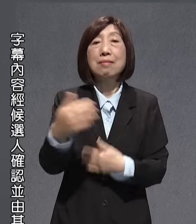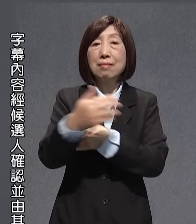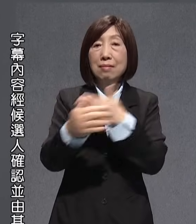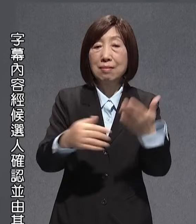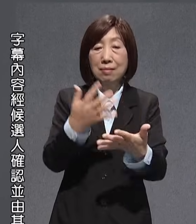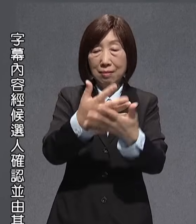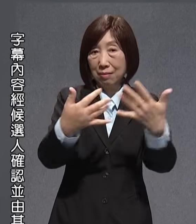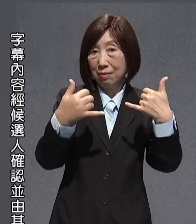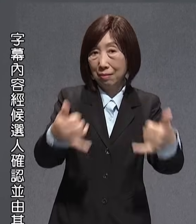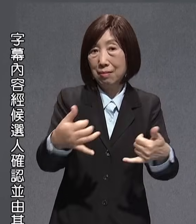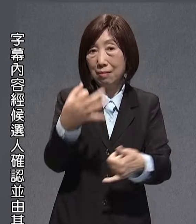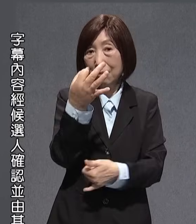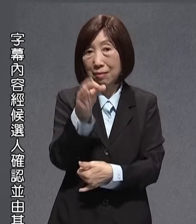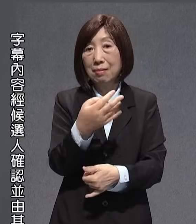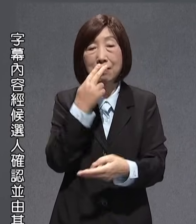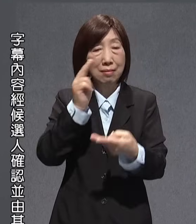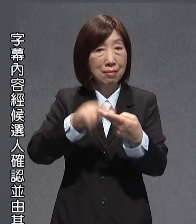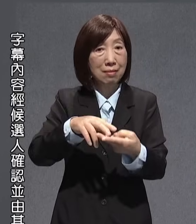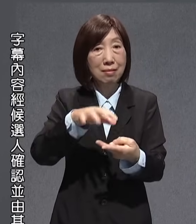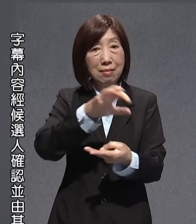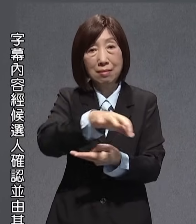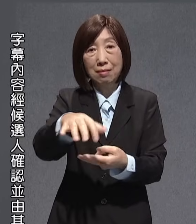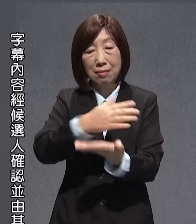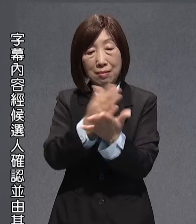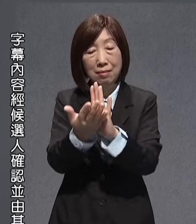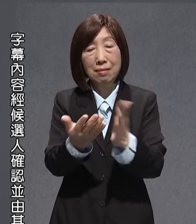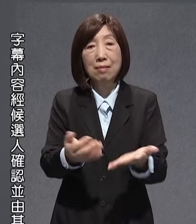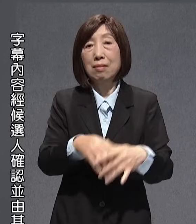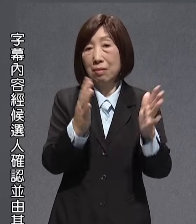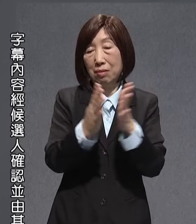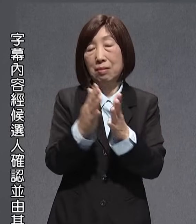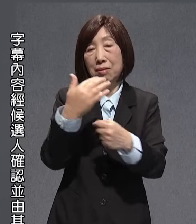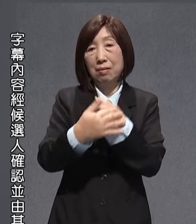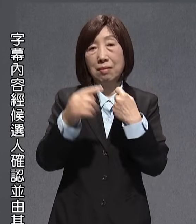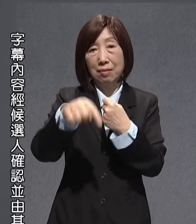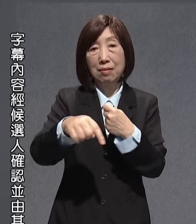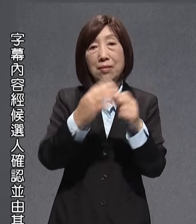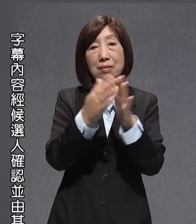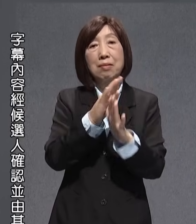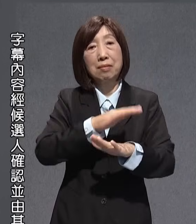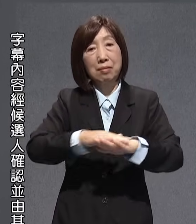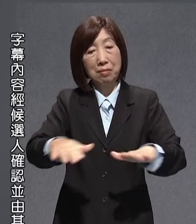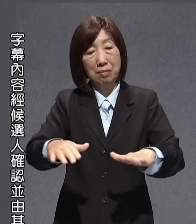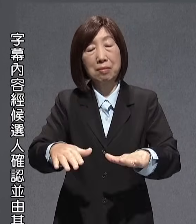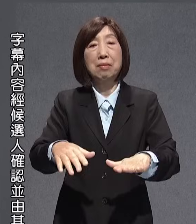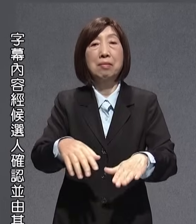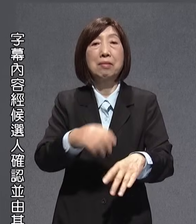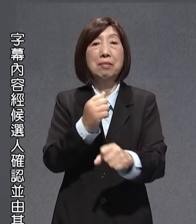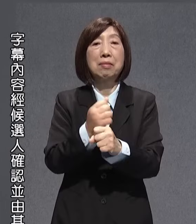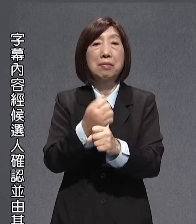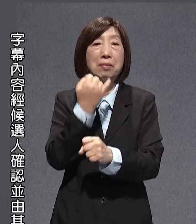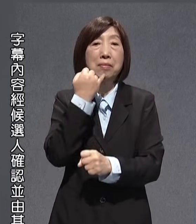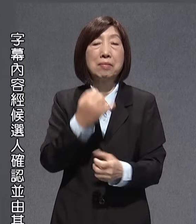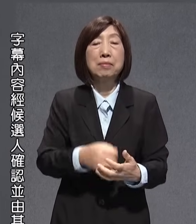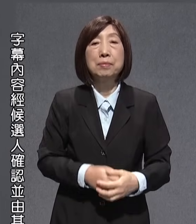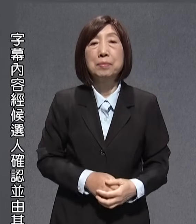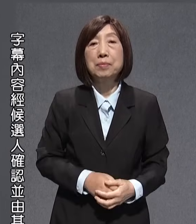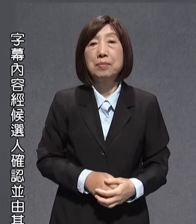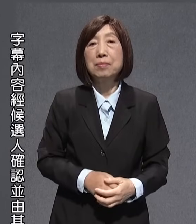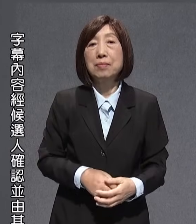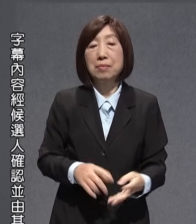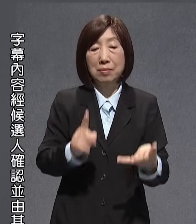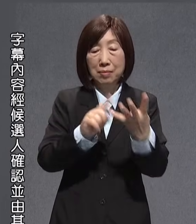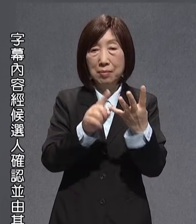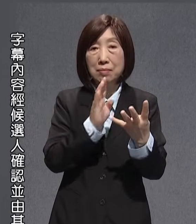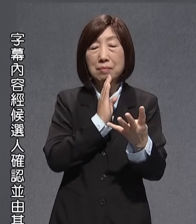网络、金融、邮政、媒体等等，都要确保它能够安全的作业；第四，我们要